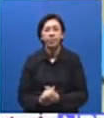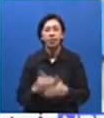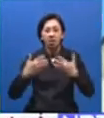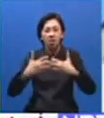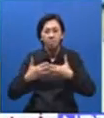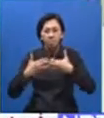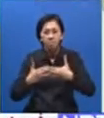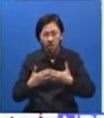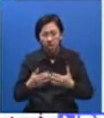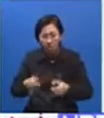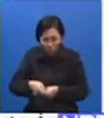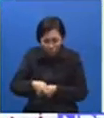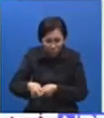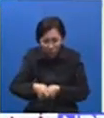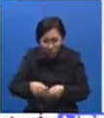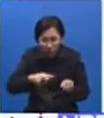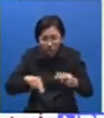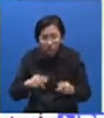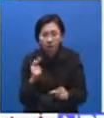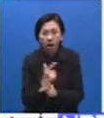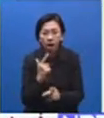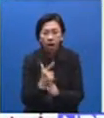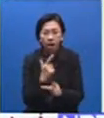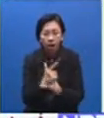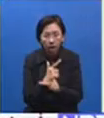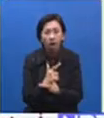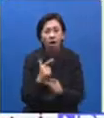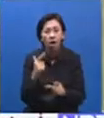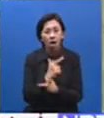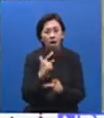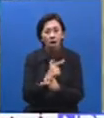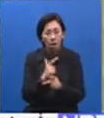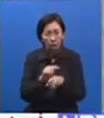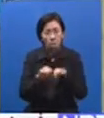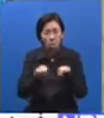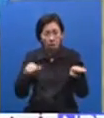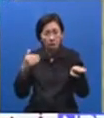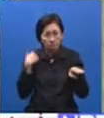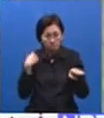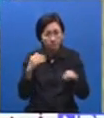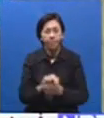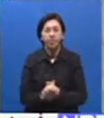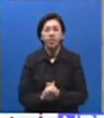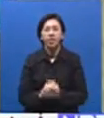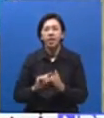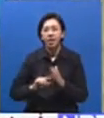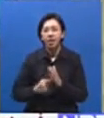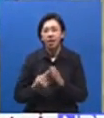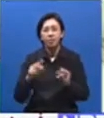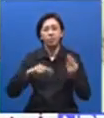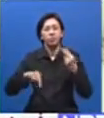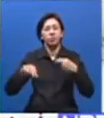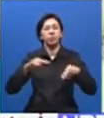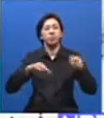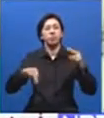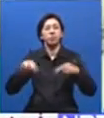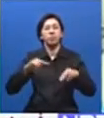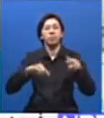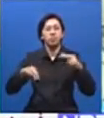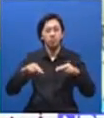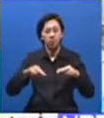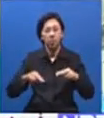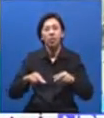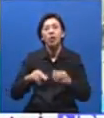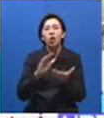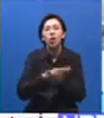สแกนนะครับไปตรวจสอบโครงเหล็กว่ามีการวางเหล็กเส้นได้มาตรฐานหรือไม่ซึ่งคาดว่าจะเริ่มดำเนินการตรวจสอบเพิ่มเติมทั้ง